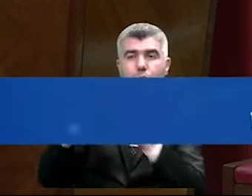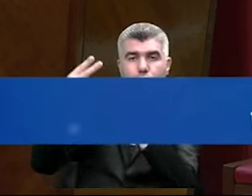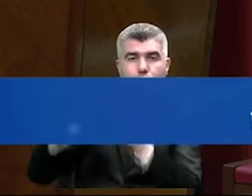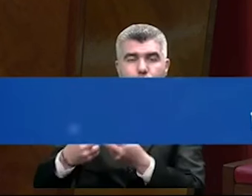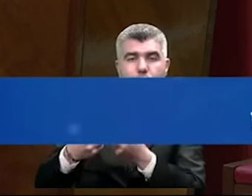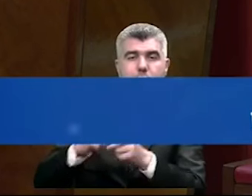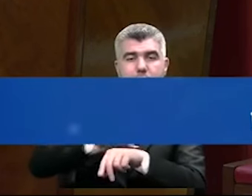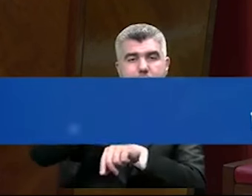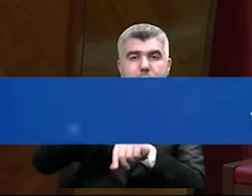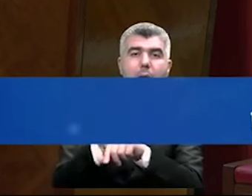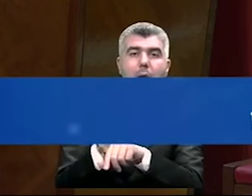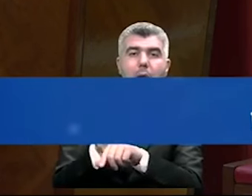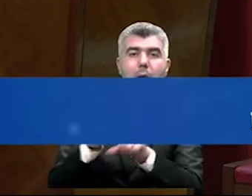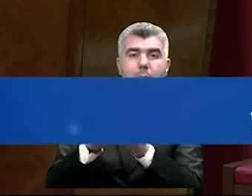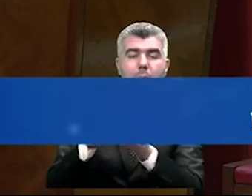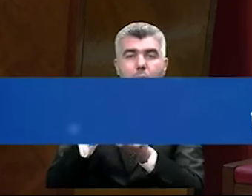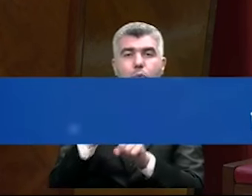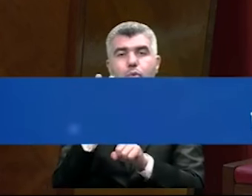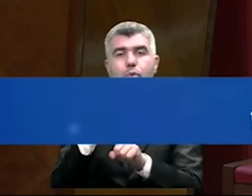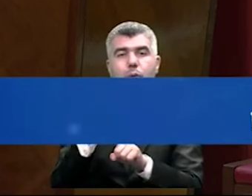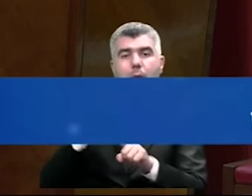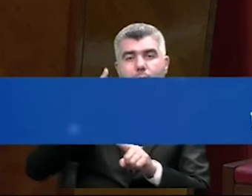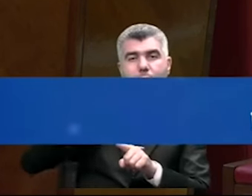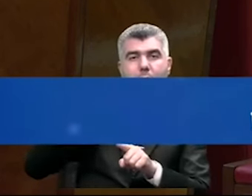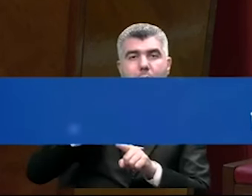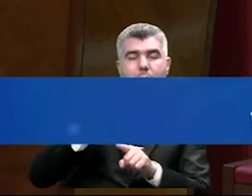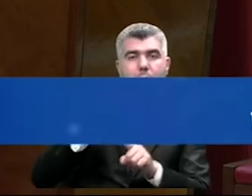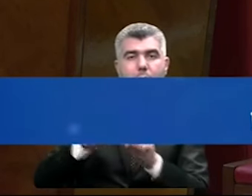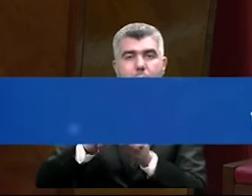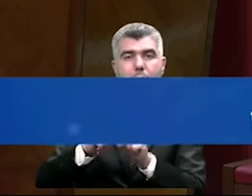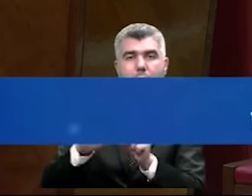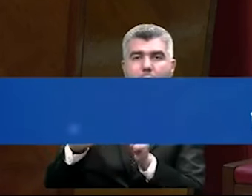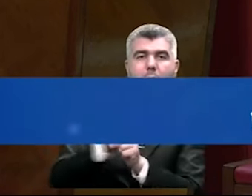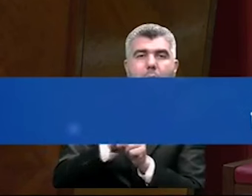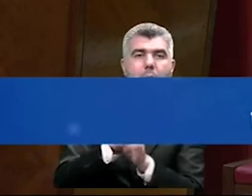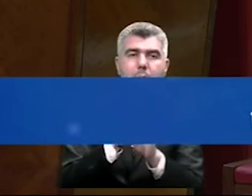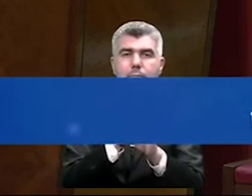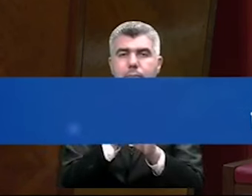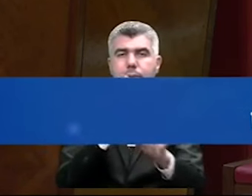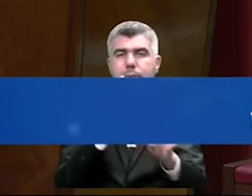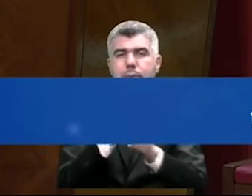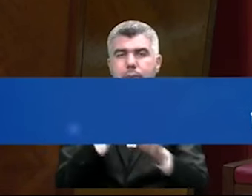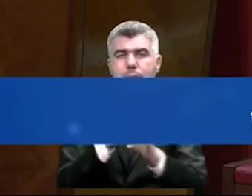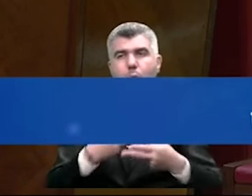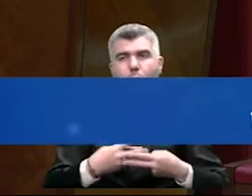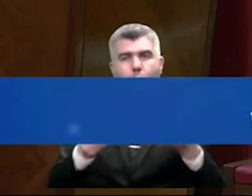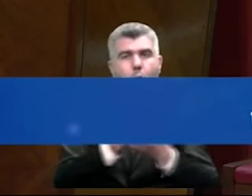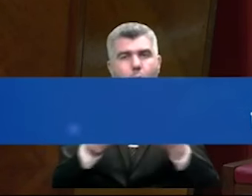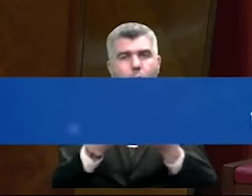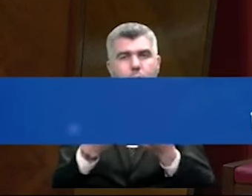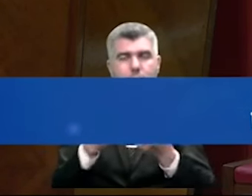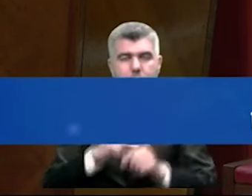بعض الساعات خلال جوج ديال الايام ديال الروه وهما خلقنا هذاك الارتباك اللي تداول الى اخره